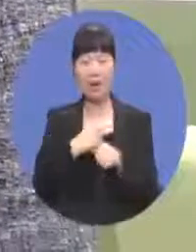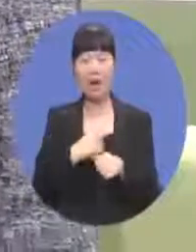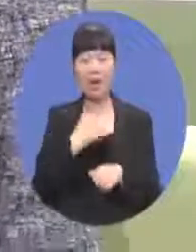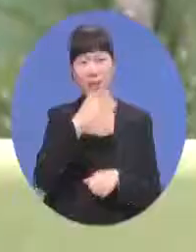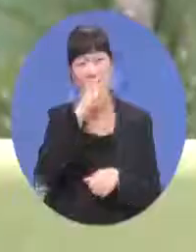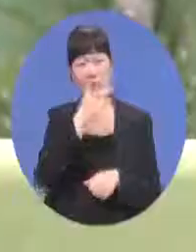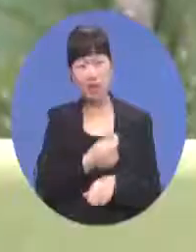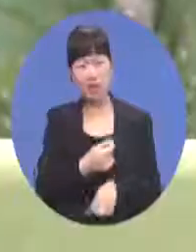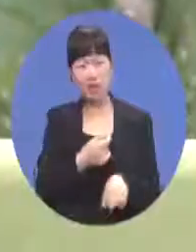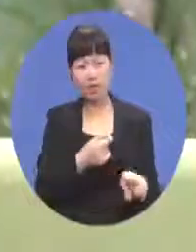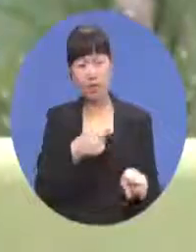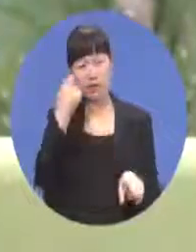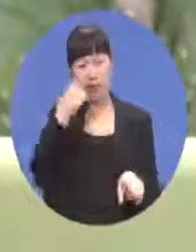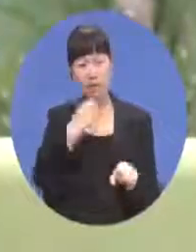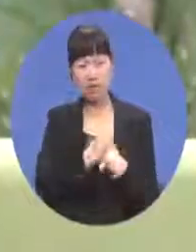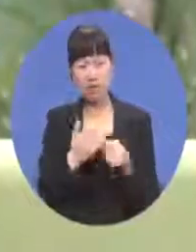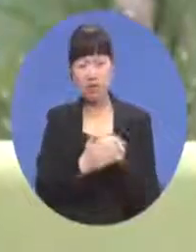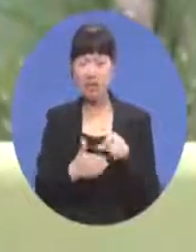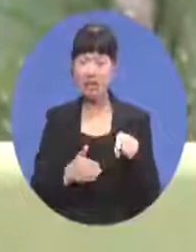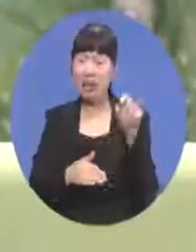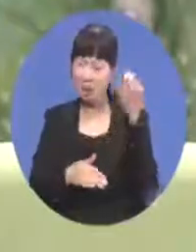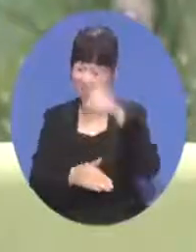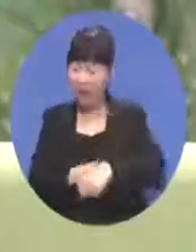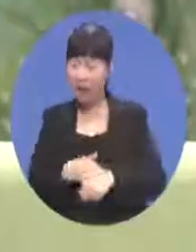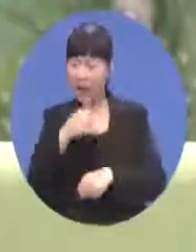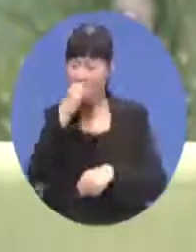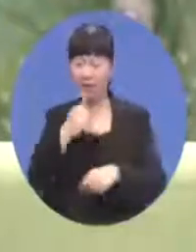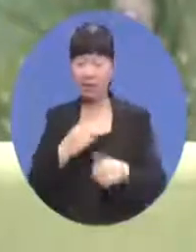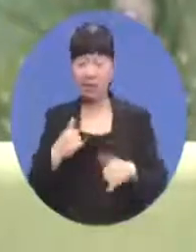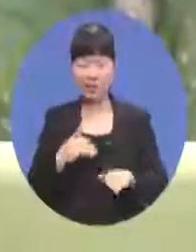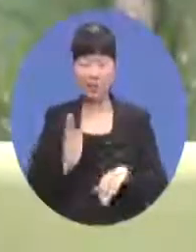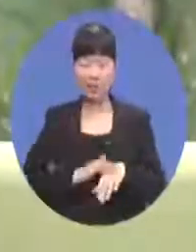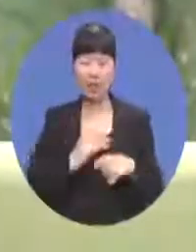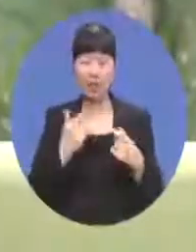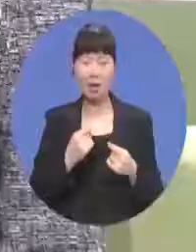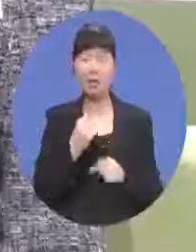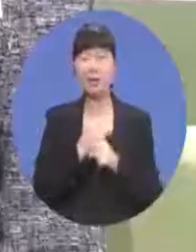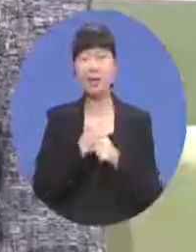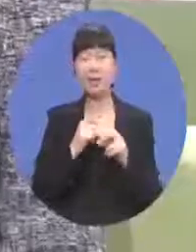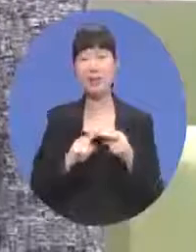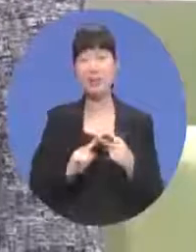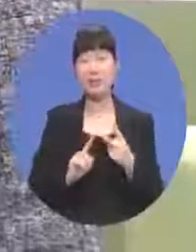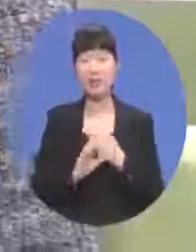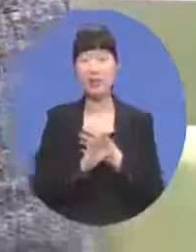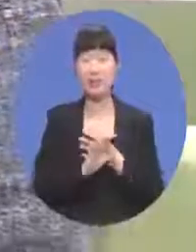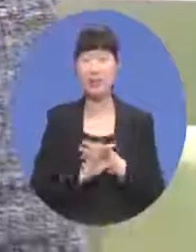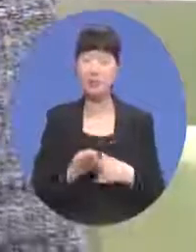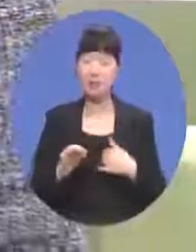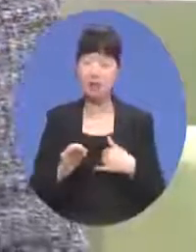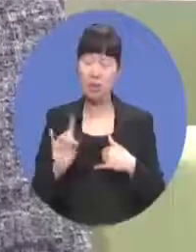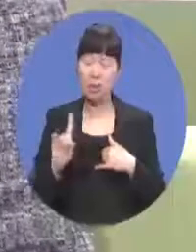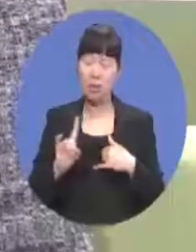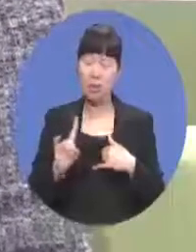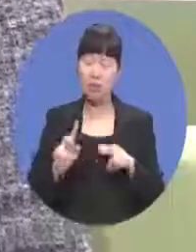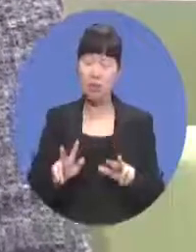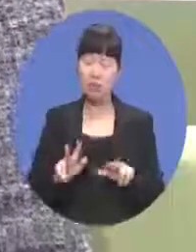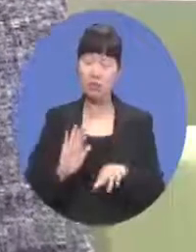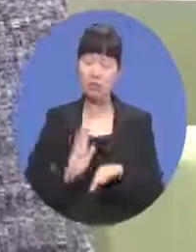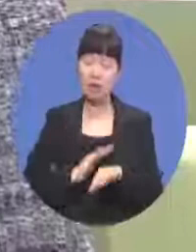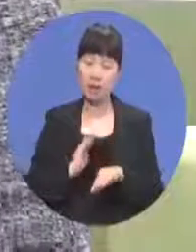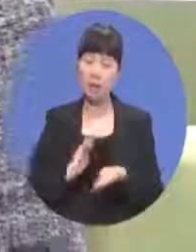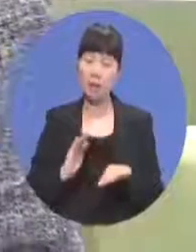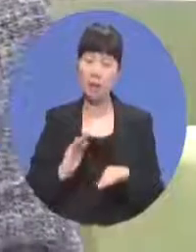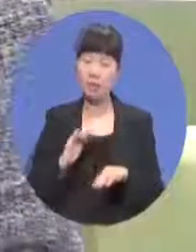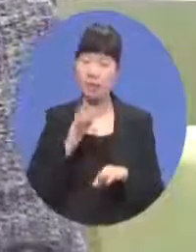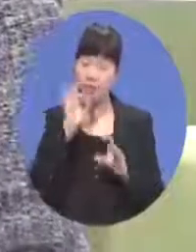바보같이. 네가 이렇게 징징대니까 걔가 널 때리는 거야. 그렇죠. 그러면서 애가 잘못한 것처럼 만들어버린다든지. 예, 그렇게 되면 아이는 내가 뭔가 잘못한